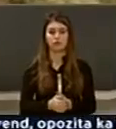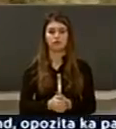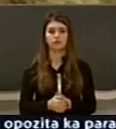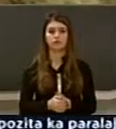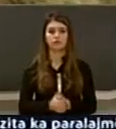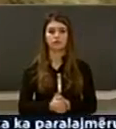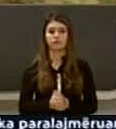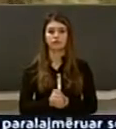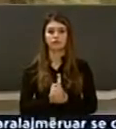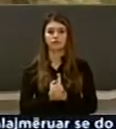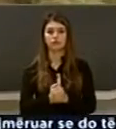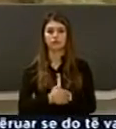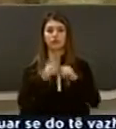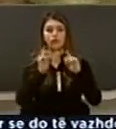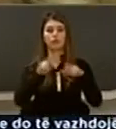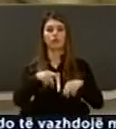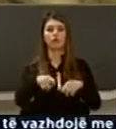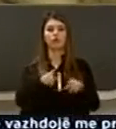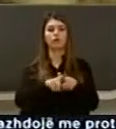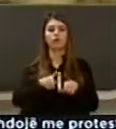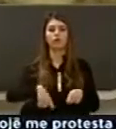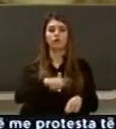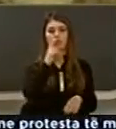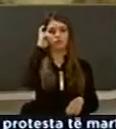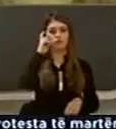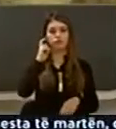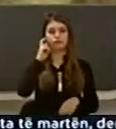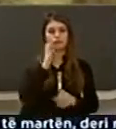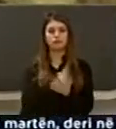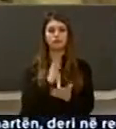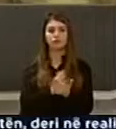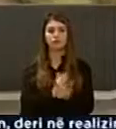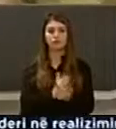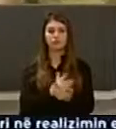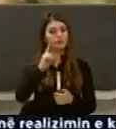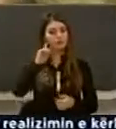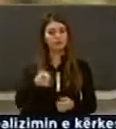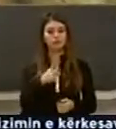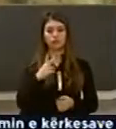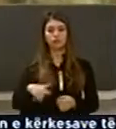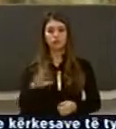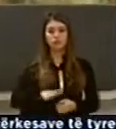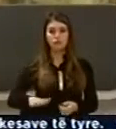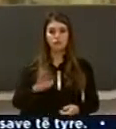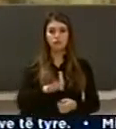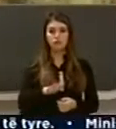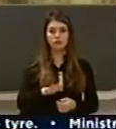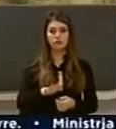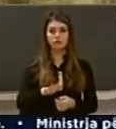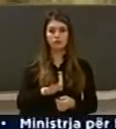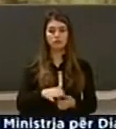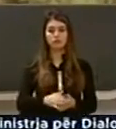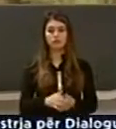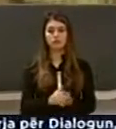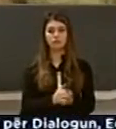mbi të gjitha, nuk ka zot në këtë tokë që ka të drejtë të përbusë shtetarin e vet e të lë të tretën rrugëve të botës.